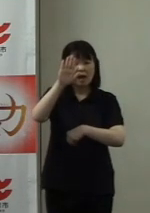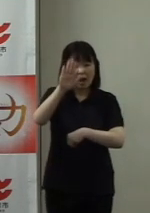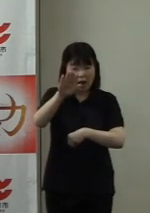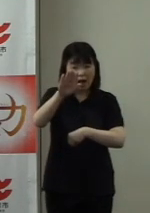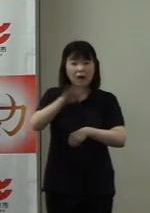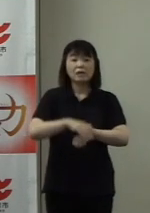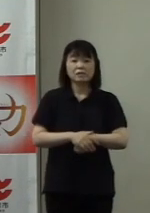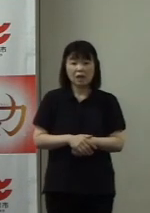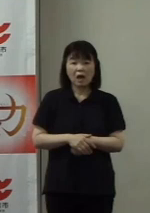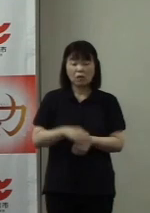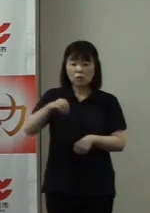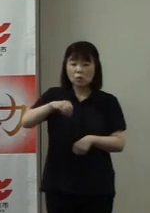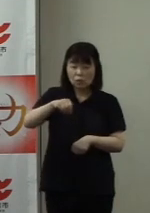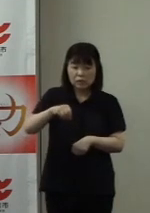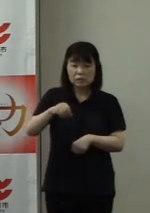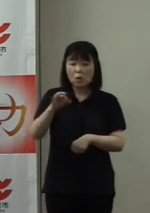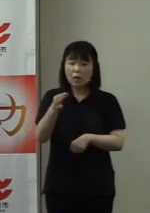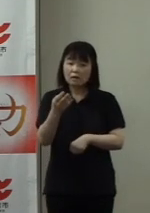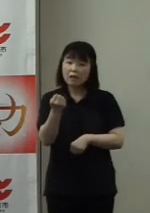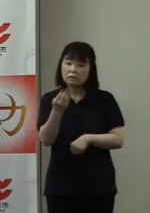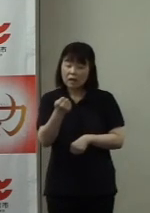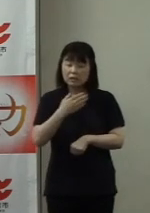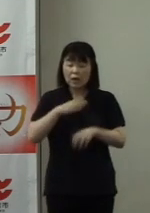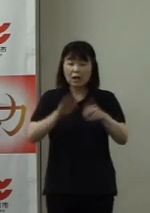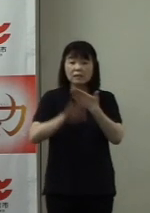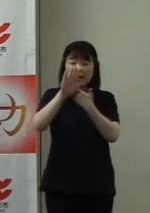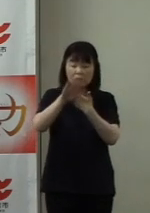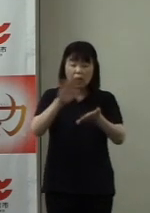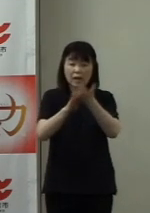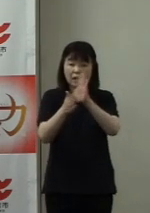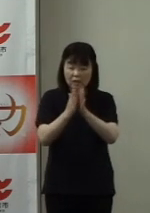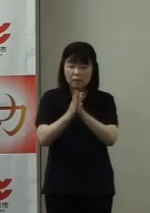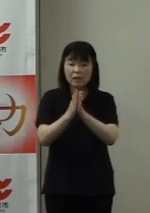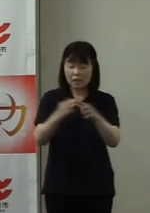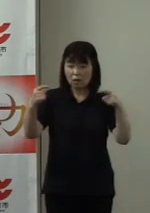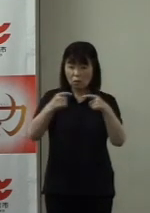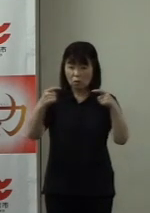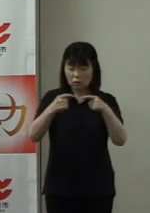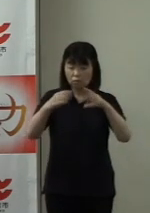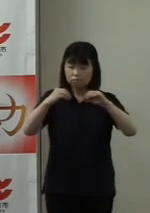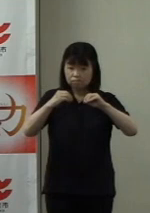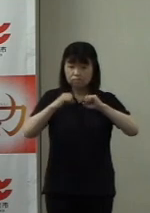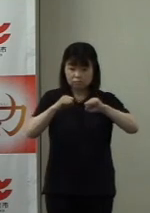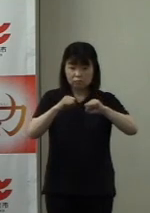この土地にはこれぐらいの価格がありますけども、分かった上でもう一回交渉して合意に至る という、そういうことです。